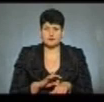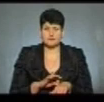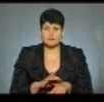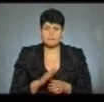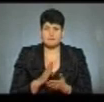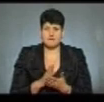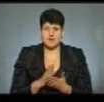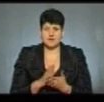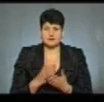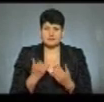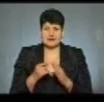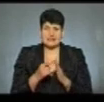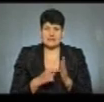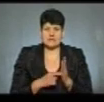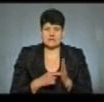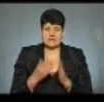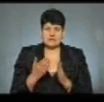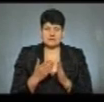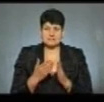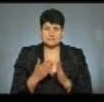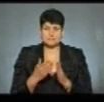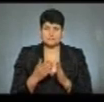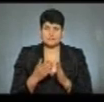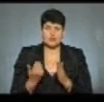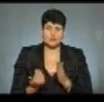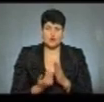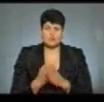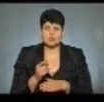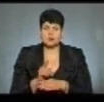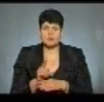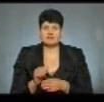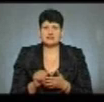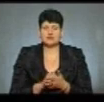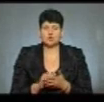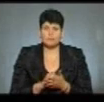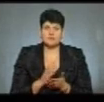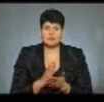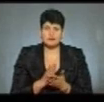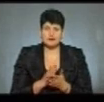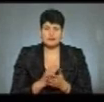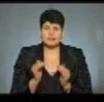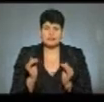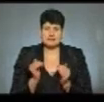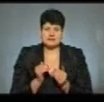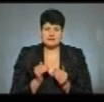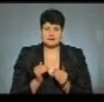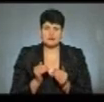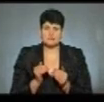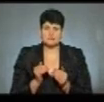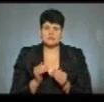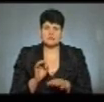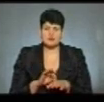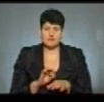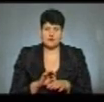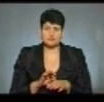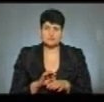захворюваність має тепер ділиться, скажімо так, по нових нормативних документах. Є низька інтенсивність захворюваності.